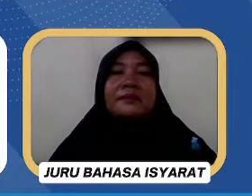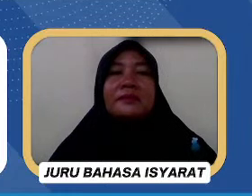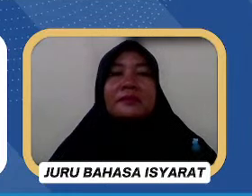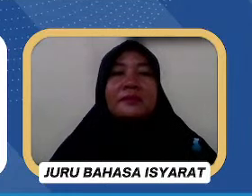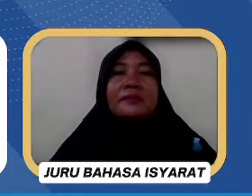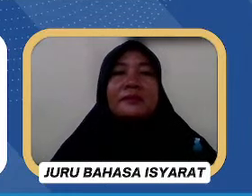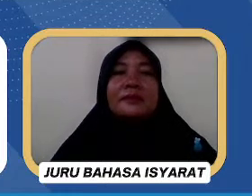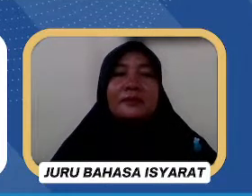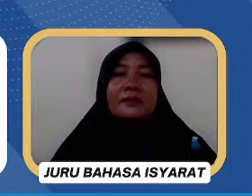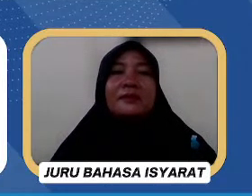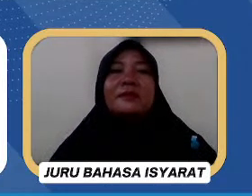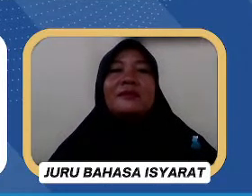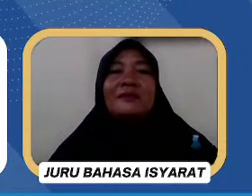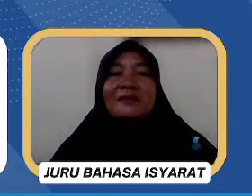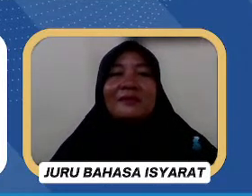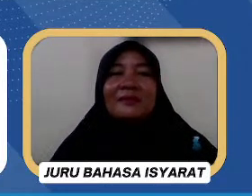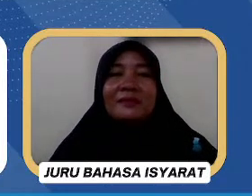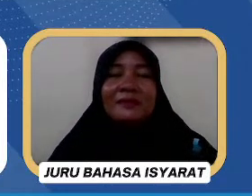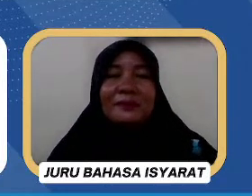tidak terjadi hal yang